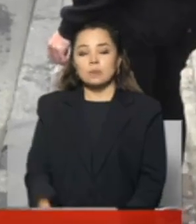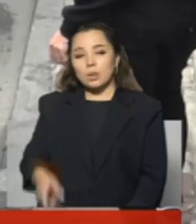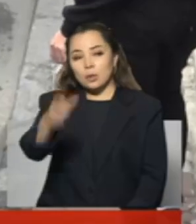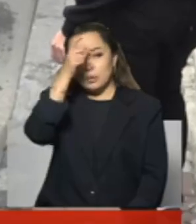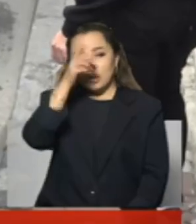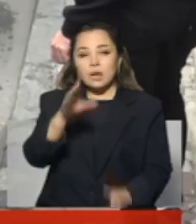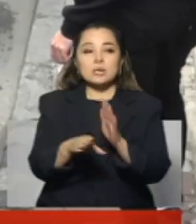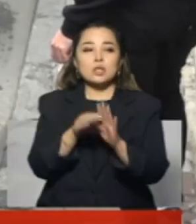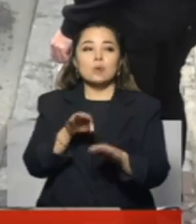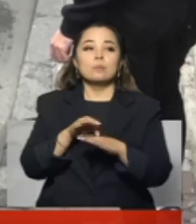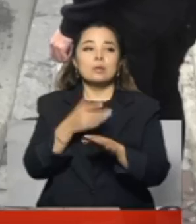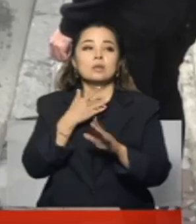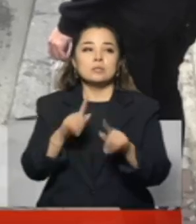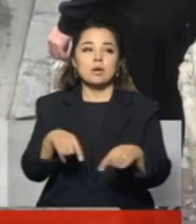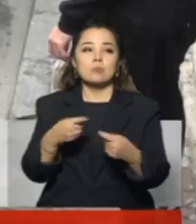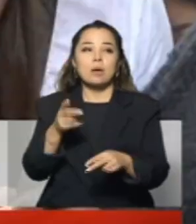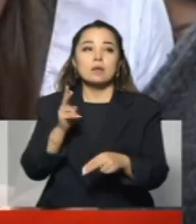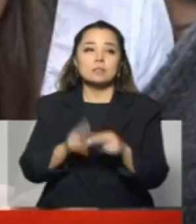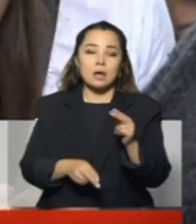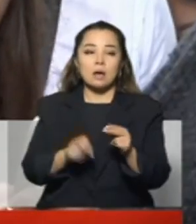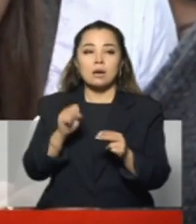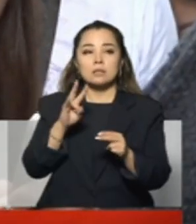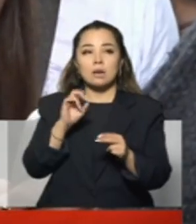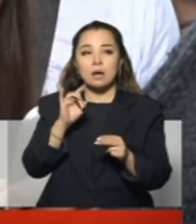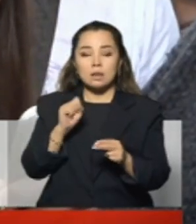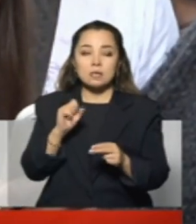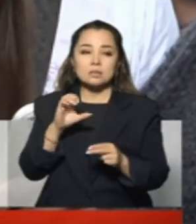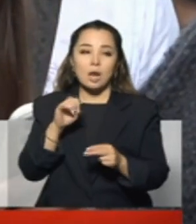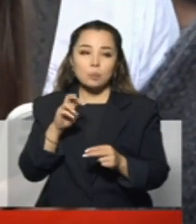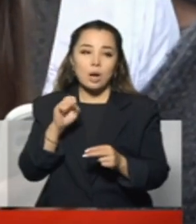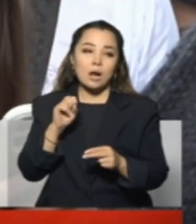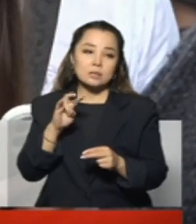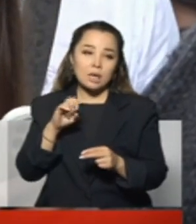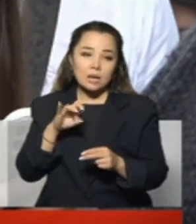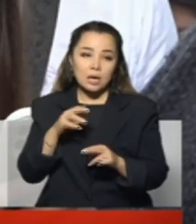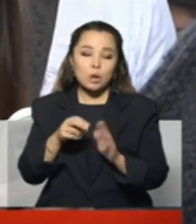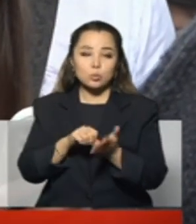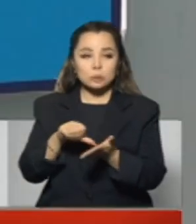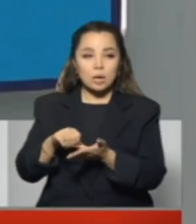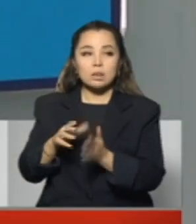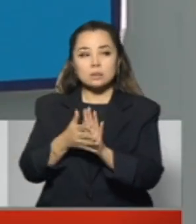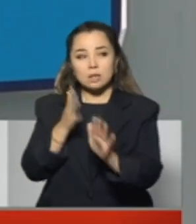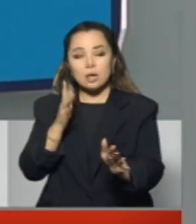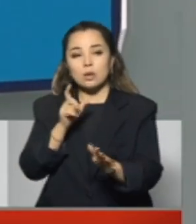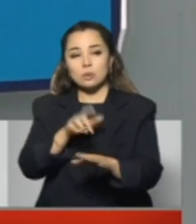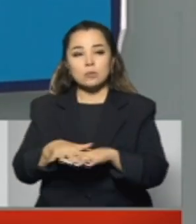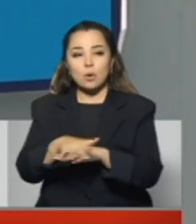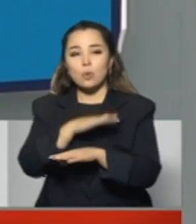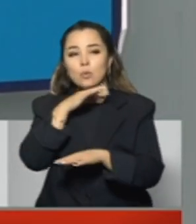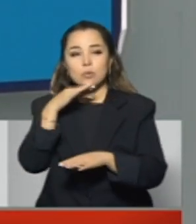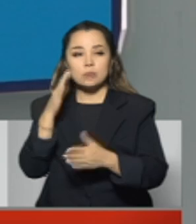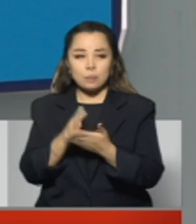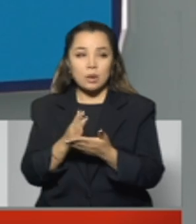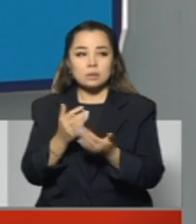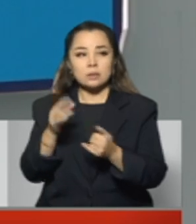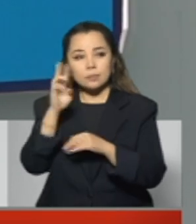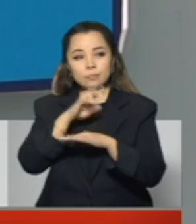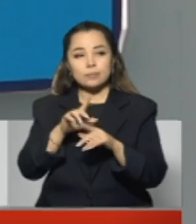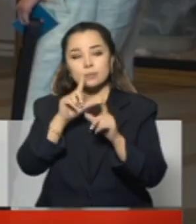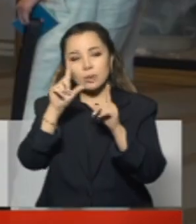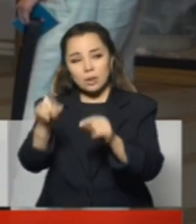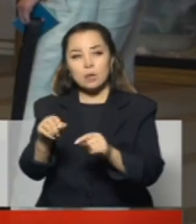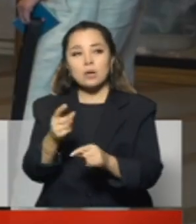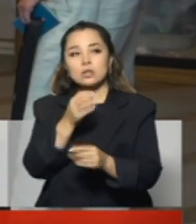Түркияда референдумға дауыс беру аяқталды. Анкара, Стамбул мен Анталиядағы учаскелерде кезекке тұрған жұрт көп болды. Елден жырақта жүрсе